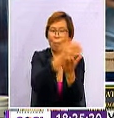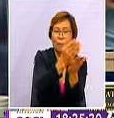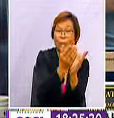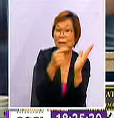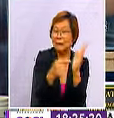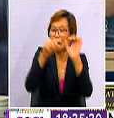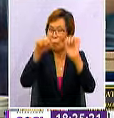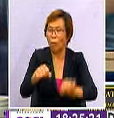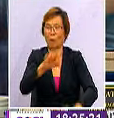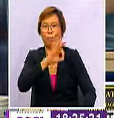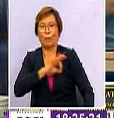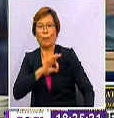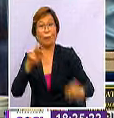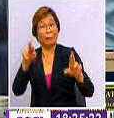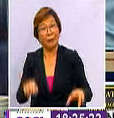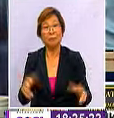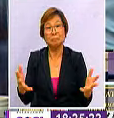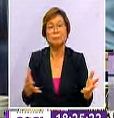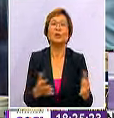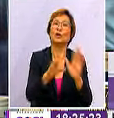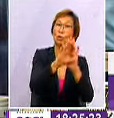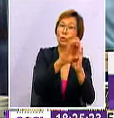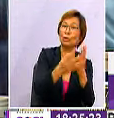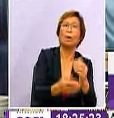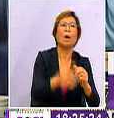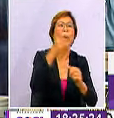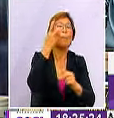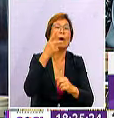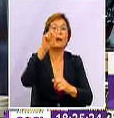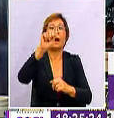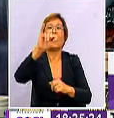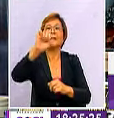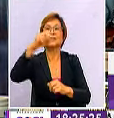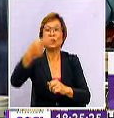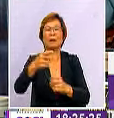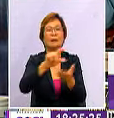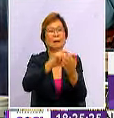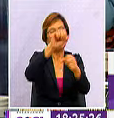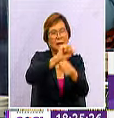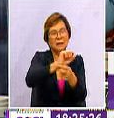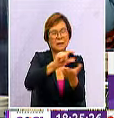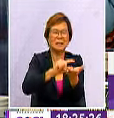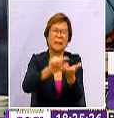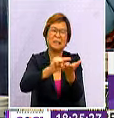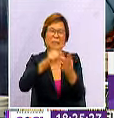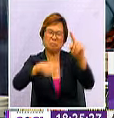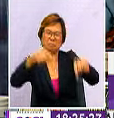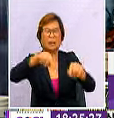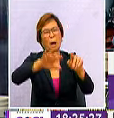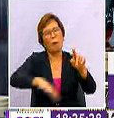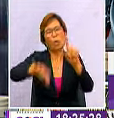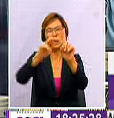ini mampu memanfaatkan rakyat. Pertama, Puan Aisyah yang bekerja dengan pendapatan tidak tetap sekitar